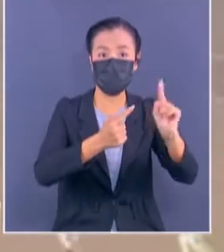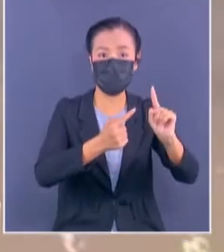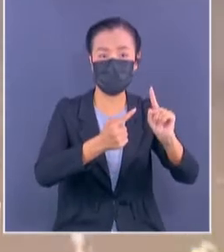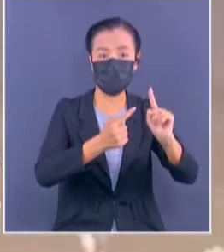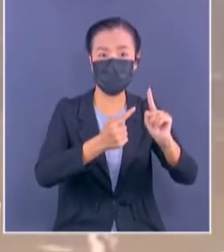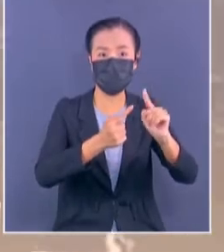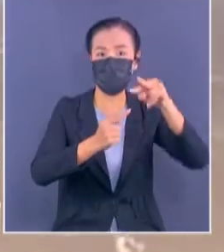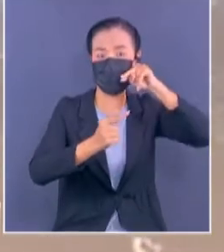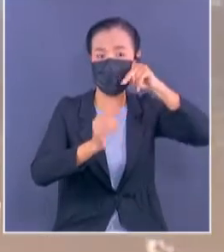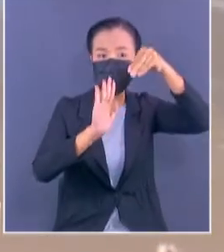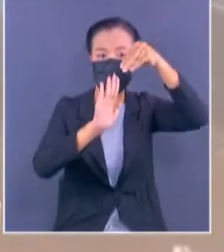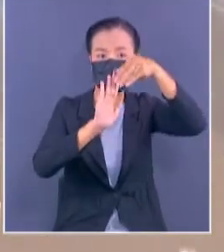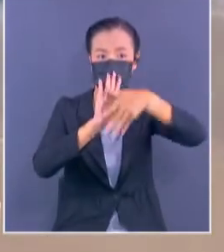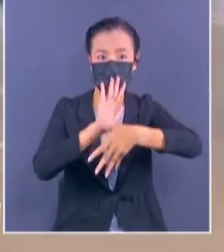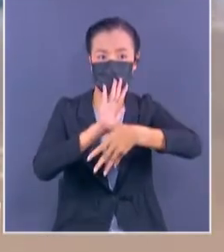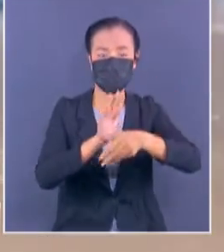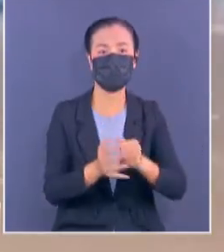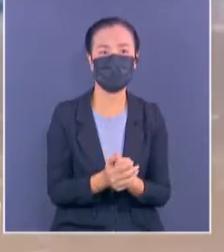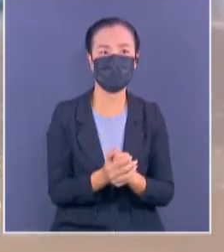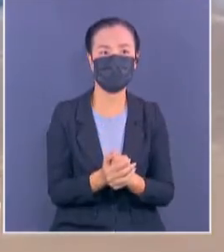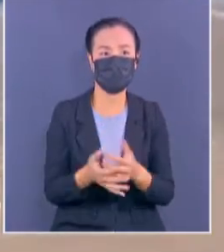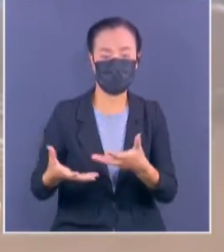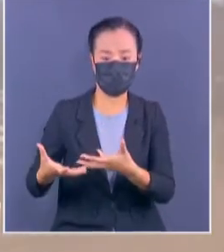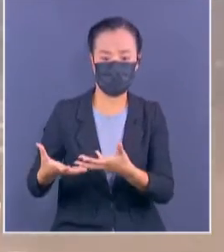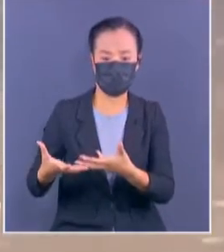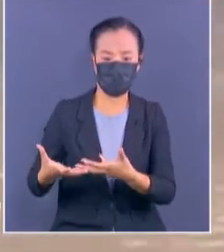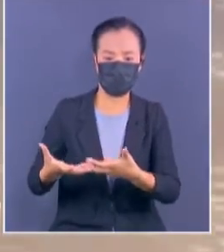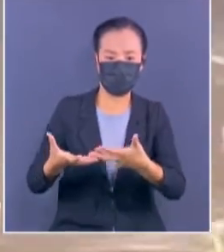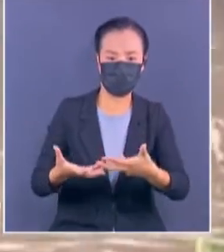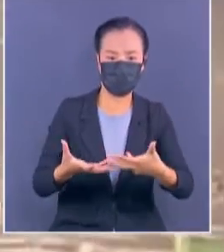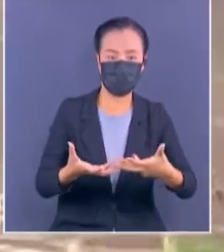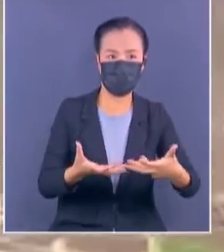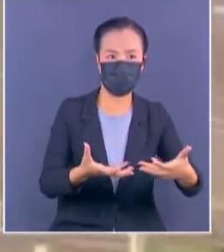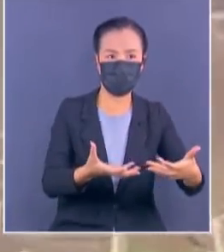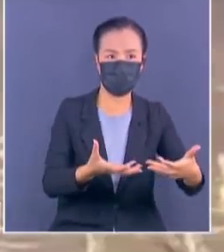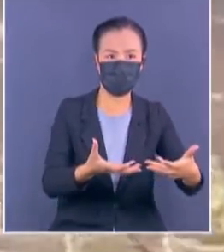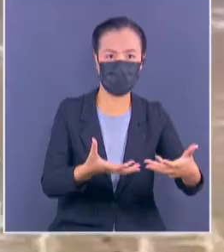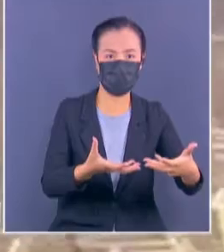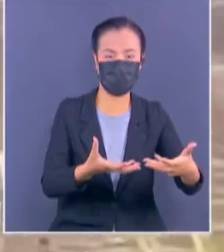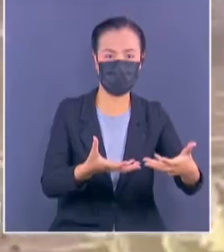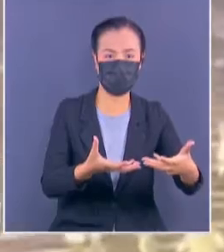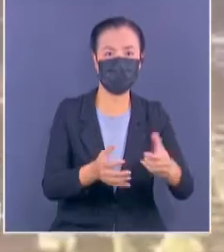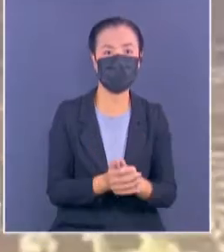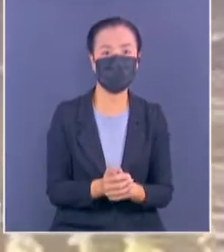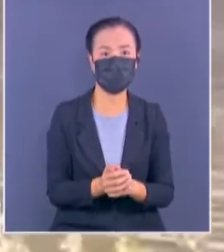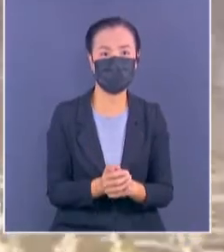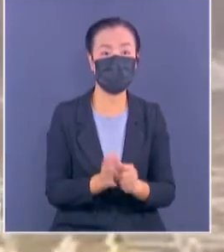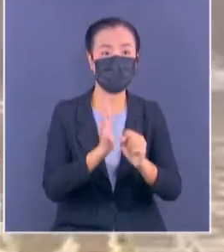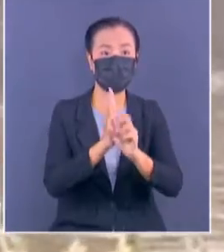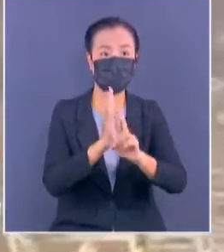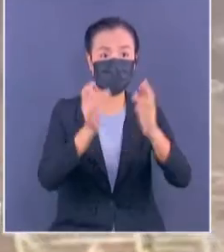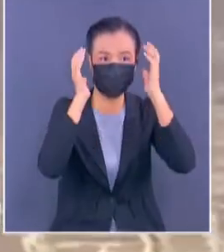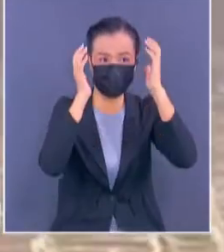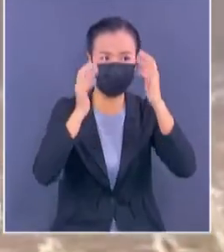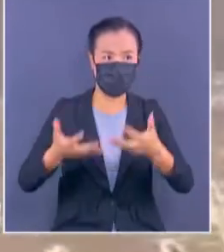ที่รองรับมวลน้ำที่อยู่เหนือเขื่อนก็เลยทำให้แพเนี่ยไหลไปตามน้ำในพื้นที่อำเภอเสาไห้จังหวัดสระบุรี